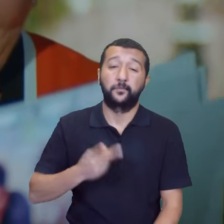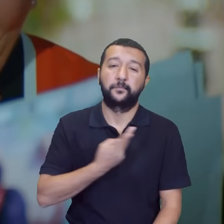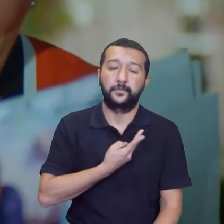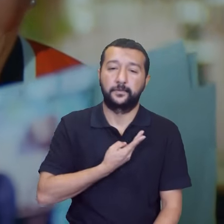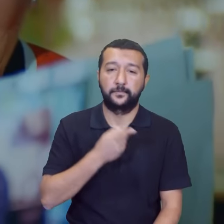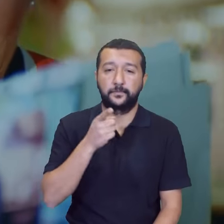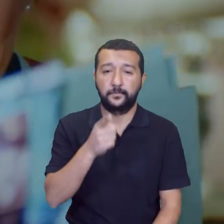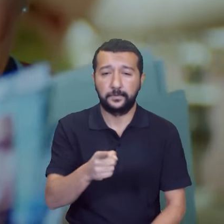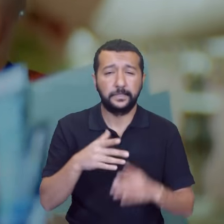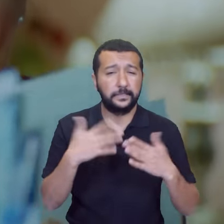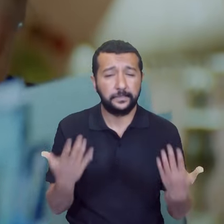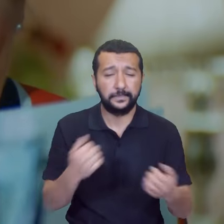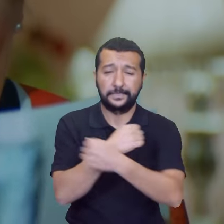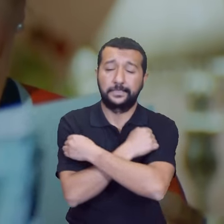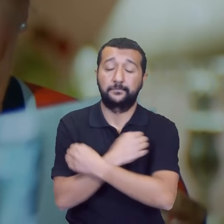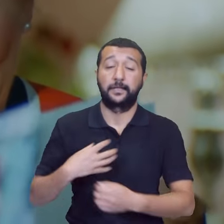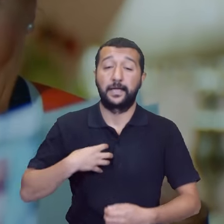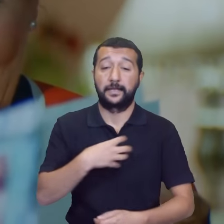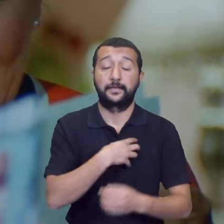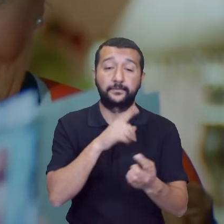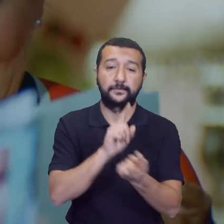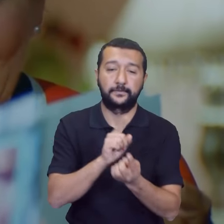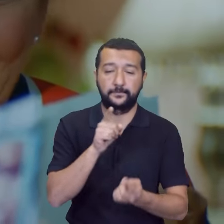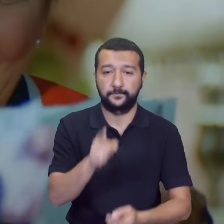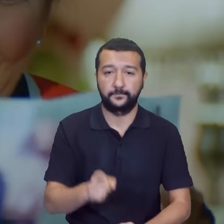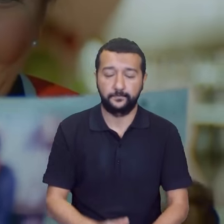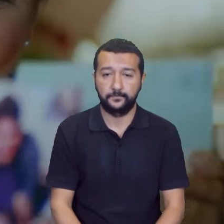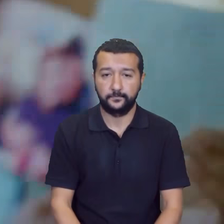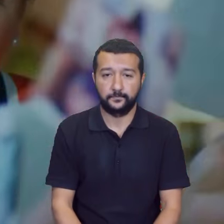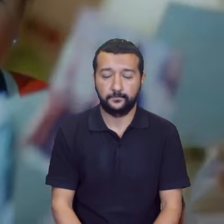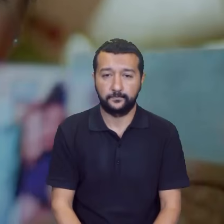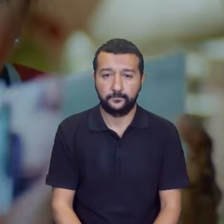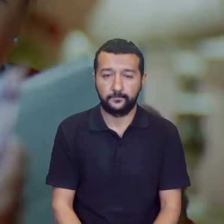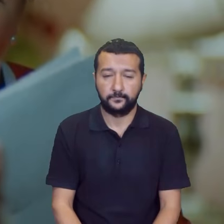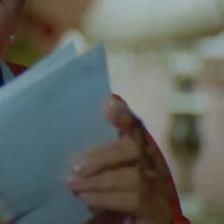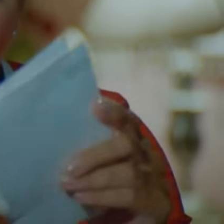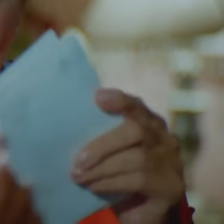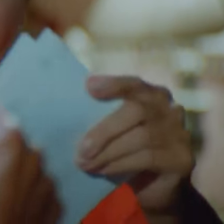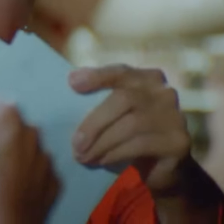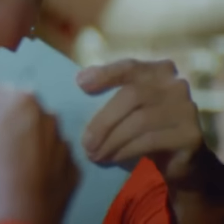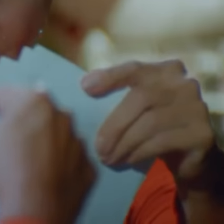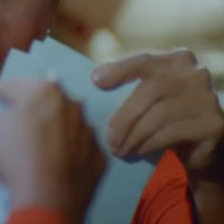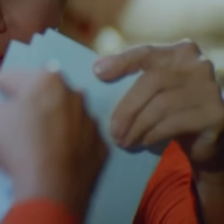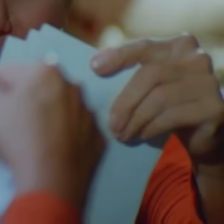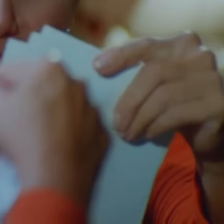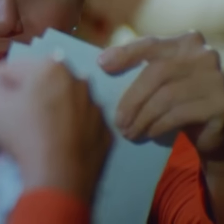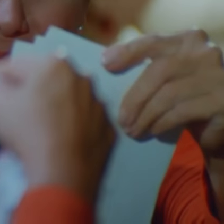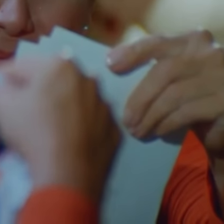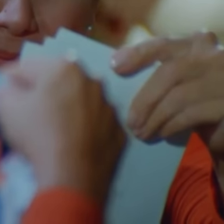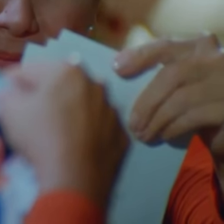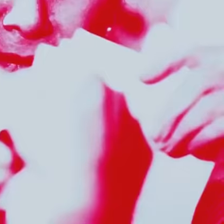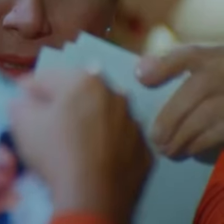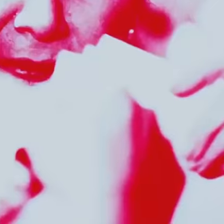benim. Nasıl da sarılmış anacığım. Makyaj masasının önünde ağlayarak fotoğrafları tek tek geçiyor.